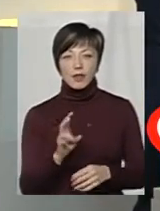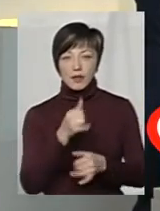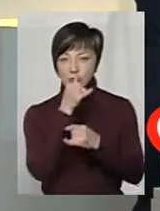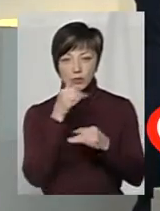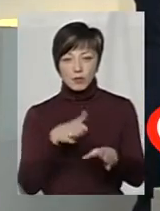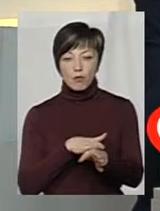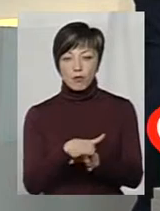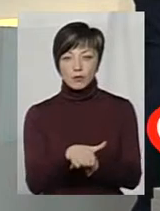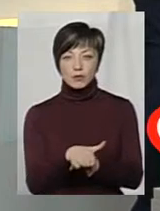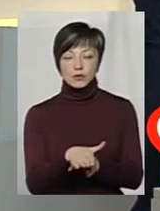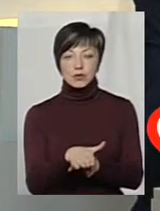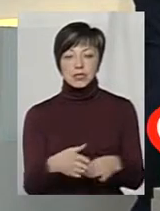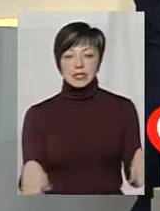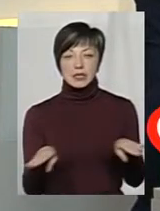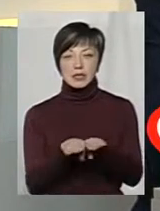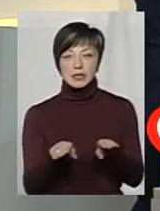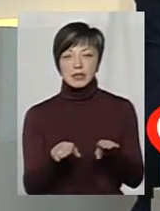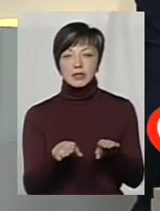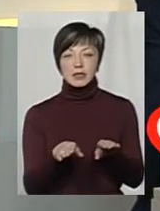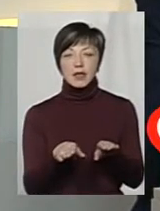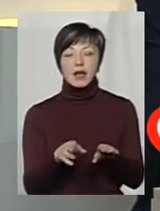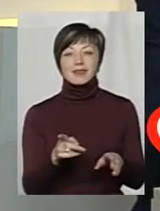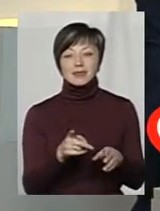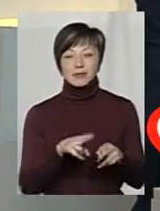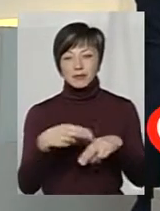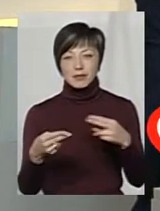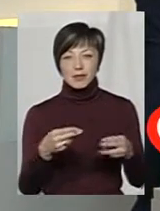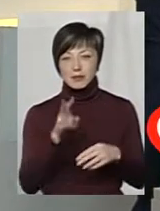зуміли в повній мірі закрити дефіцит по заробітній платі.